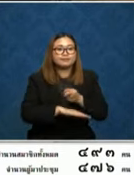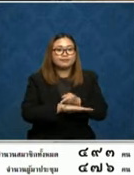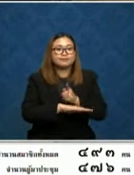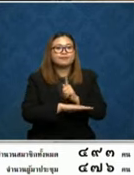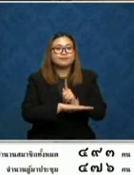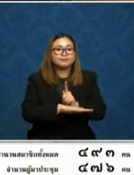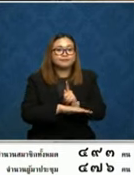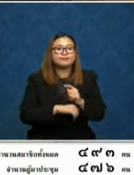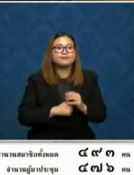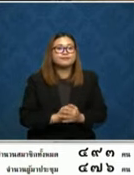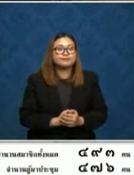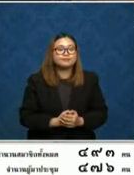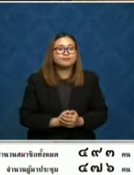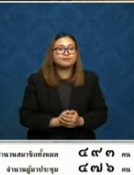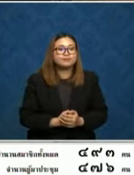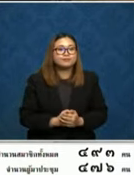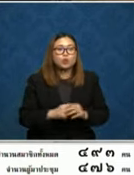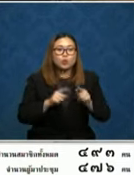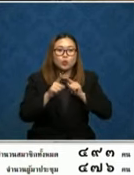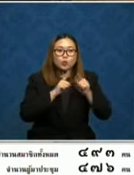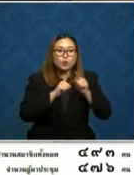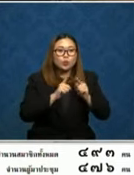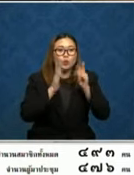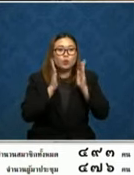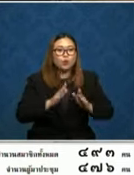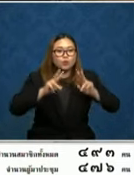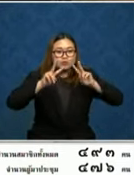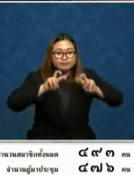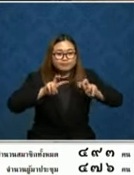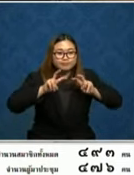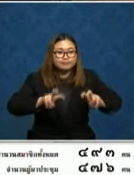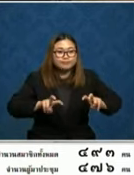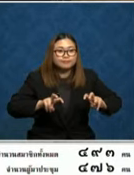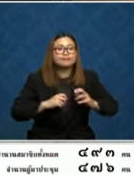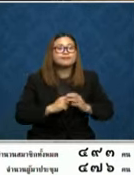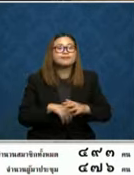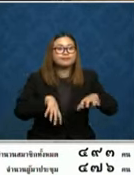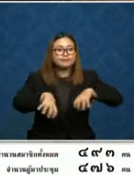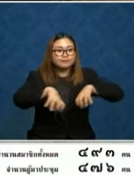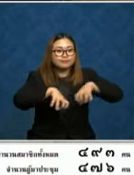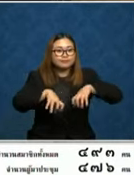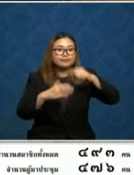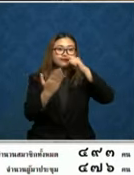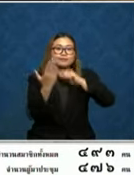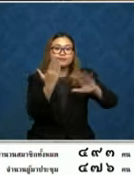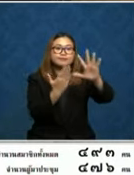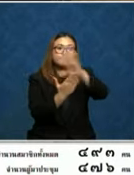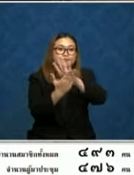ได้คุยกับนักวิเคราะห์ที่จัดลำดับประเทศไทย